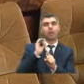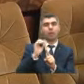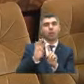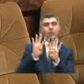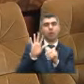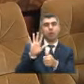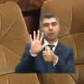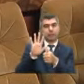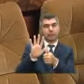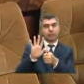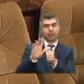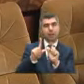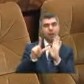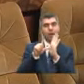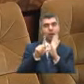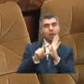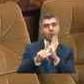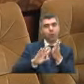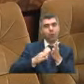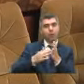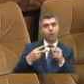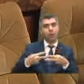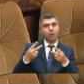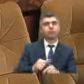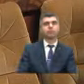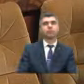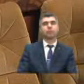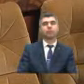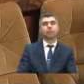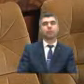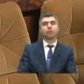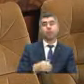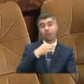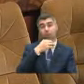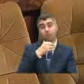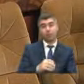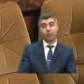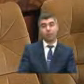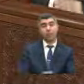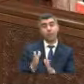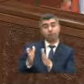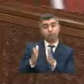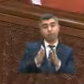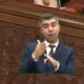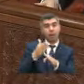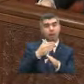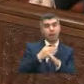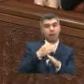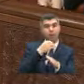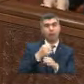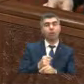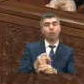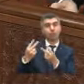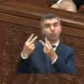لكم الحق لتقديم بيانات، ولكن حاولت في جلسة شفوية سابقة أن أطلب